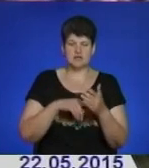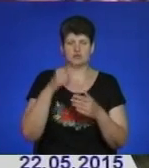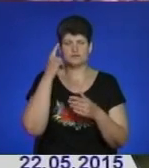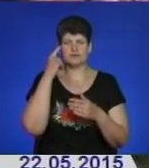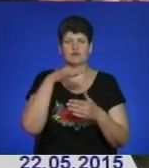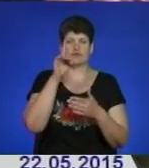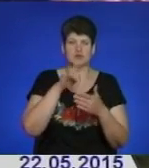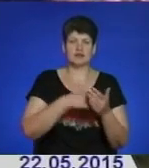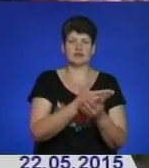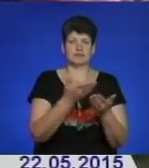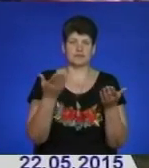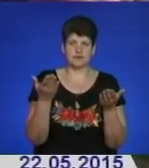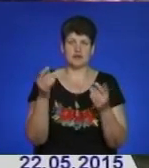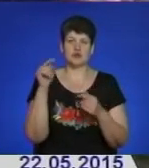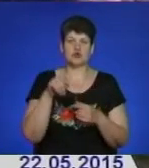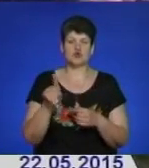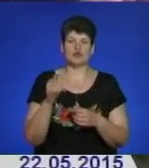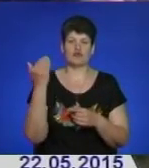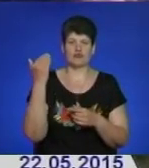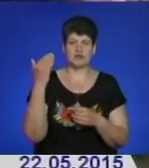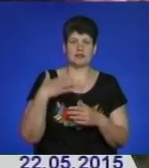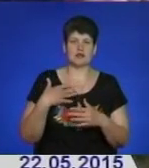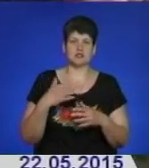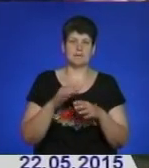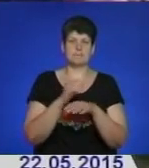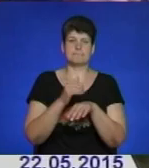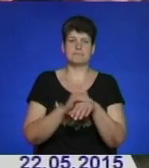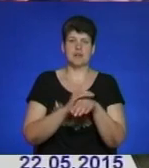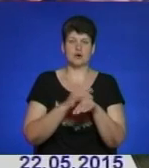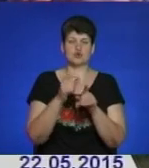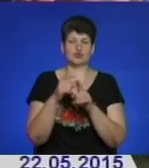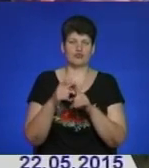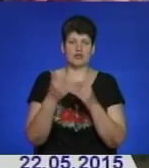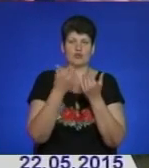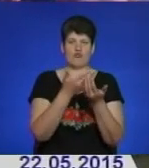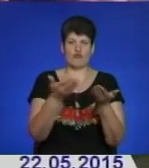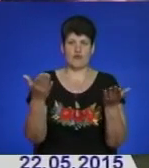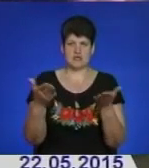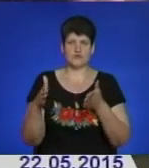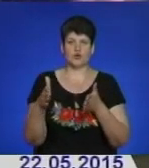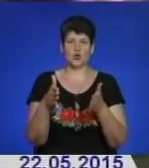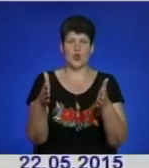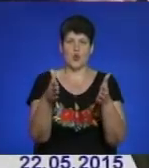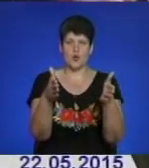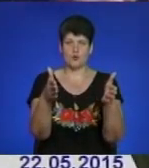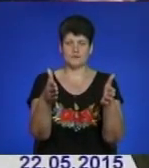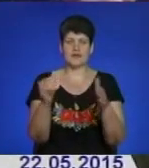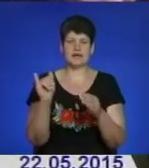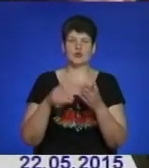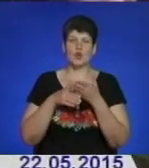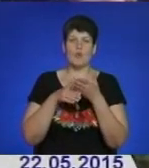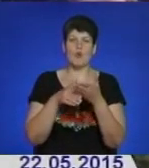що ви вірите в те, що він нас благословить, благословить вас в дорогу і